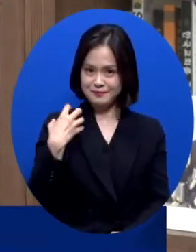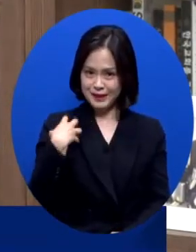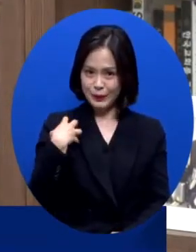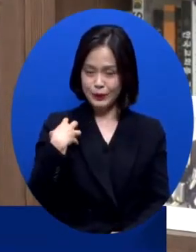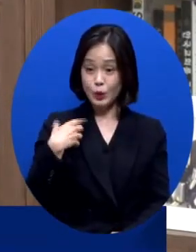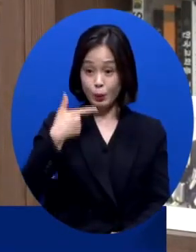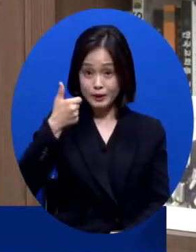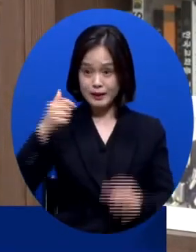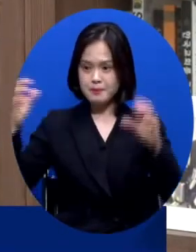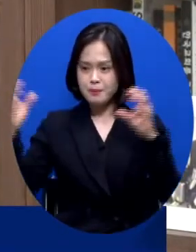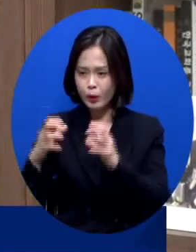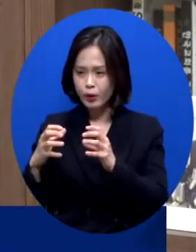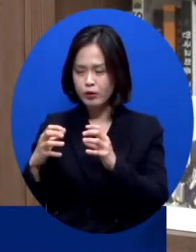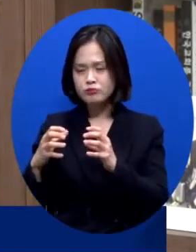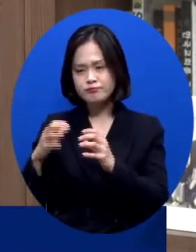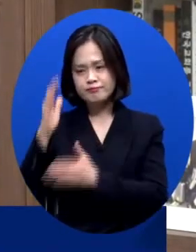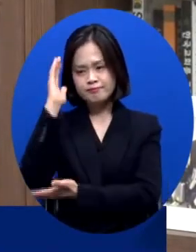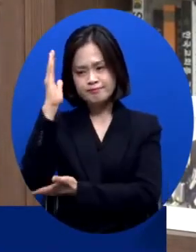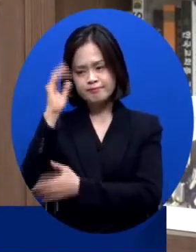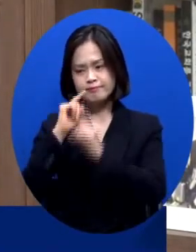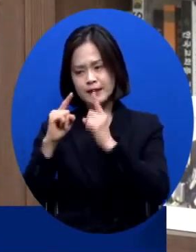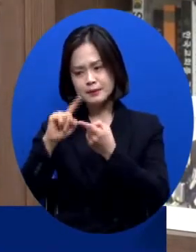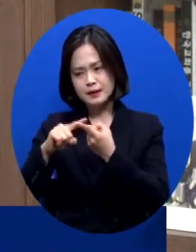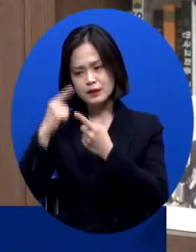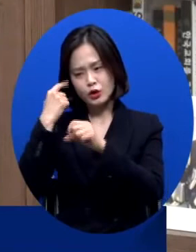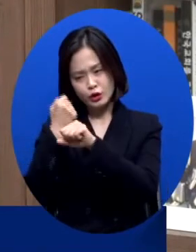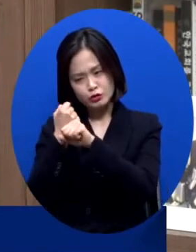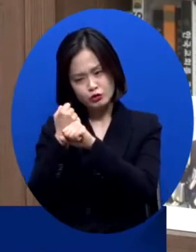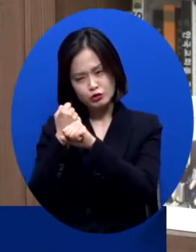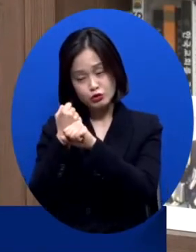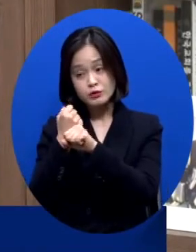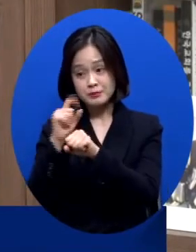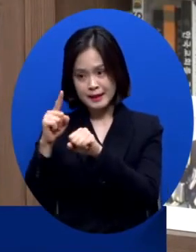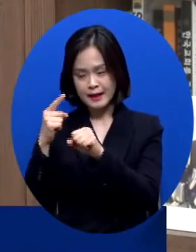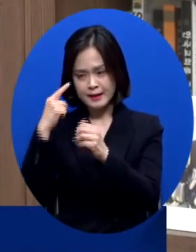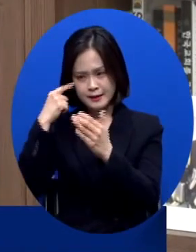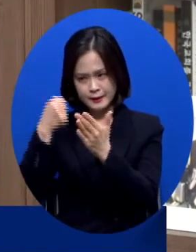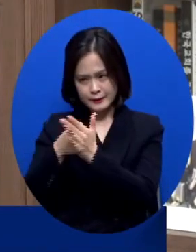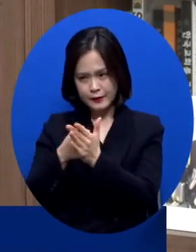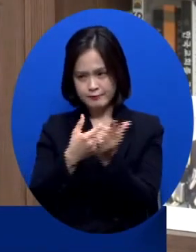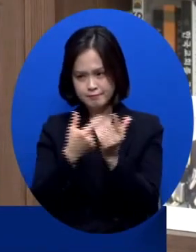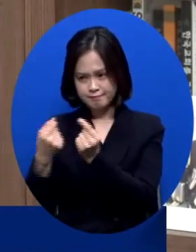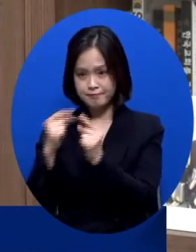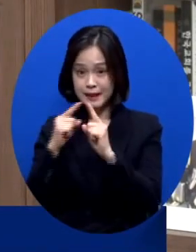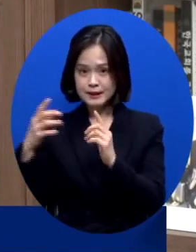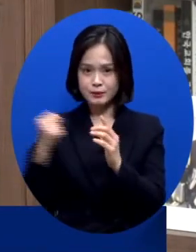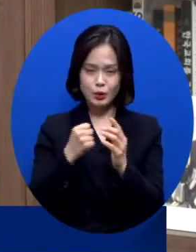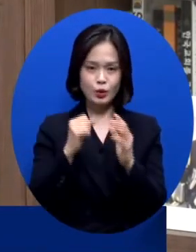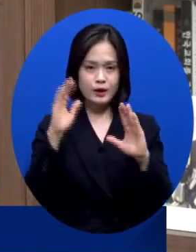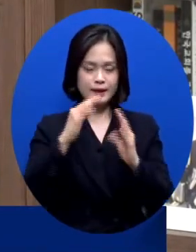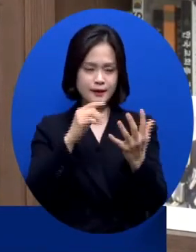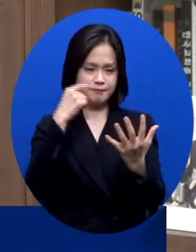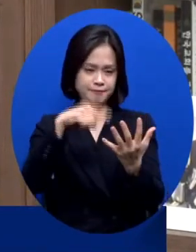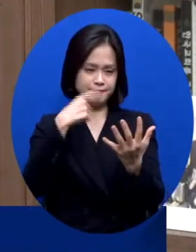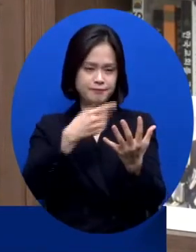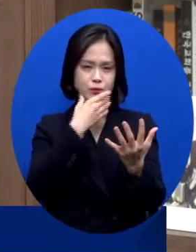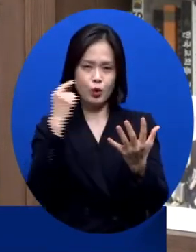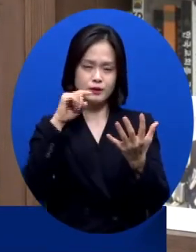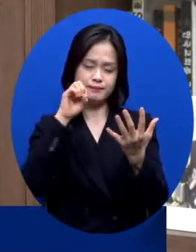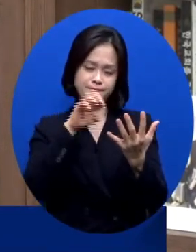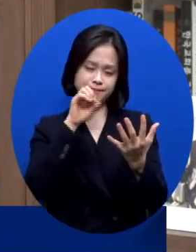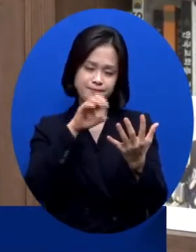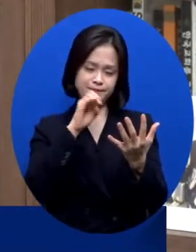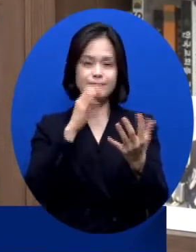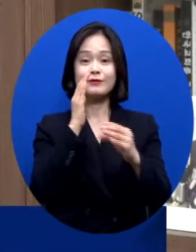메시지를 연구하고 그리고 하나의 일어나서 메세지로 학생들에게 말씀을 증거하고 있습니다 그런 부분에 있어서는